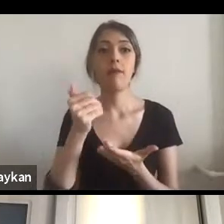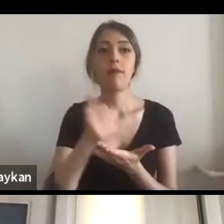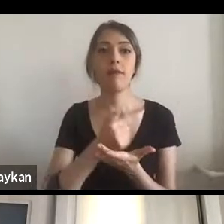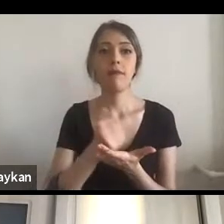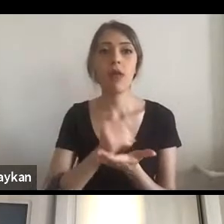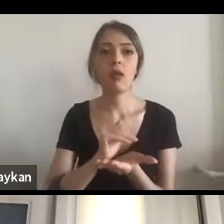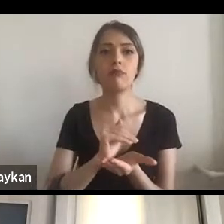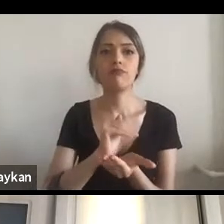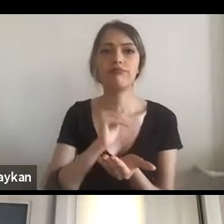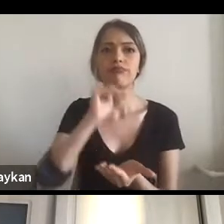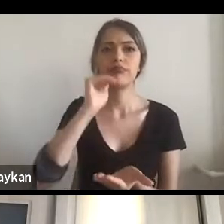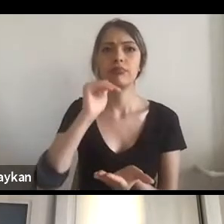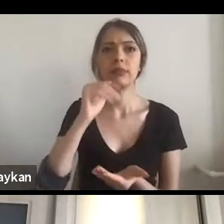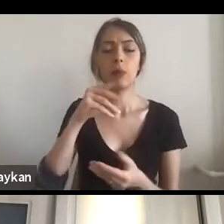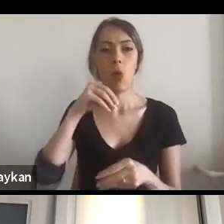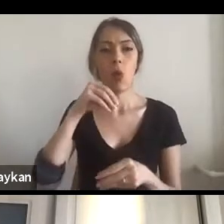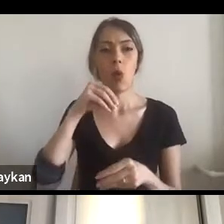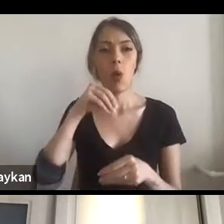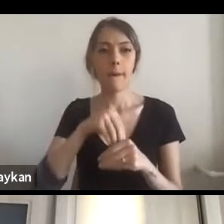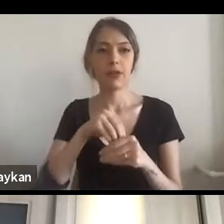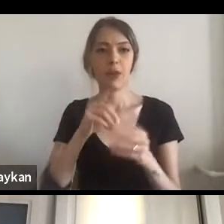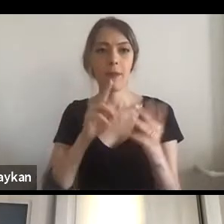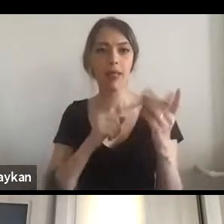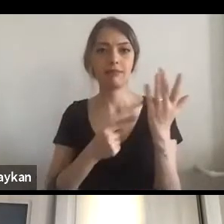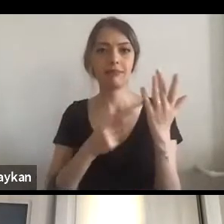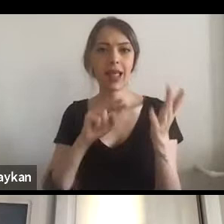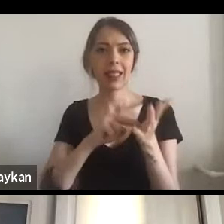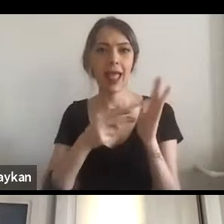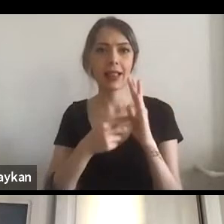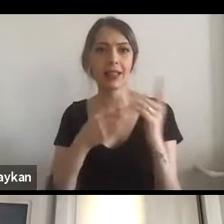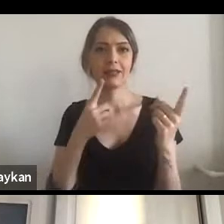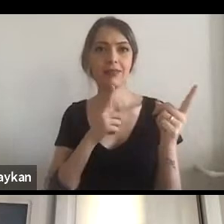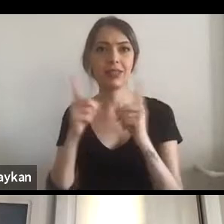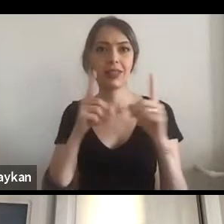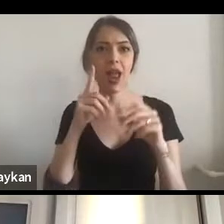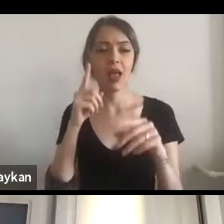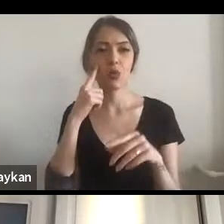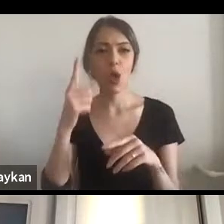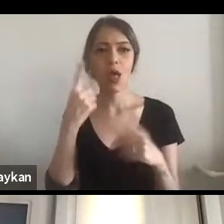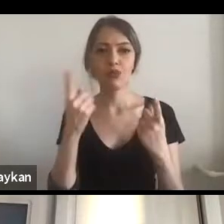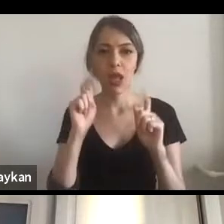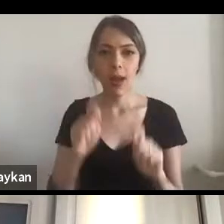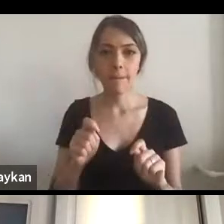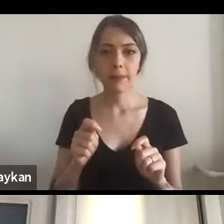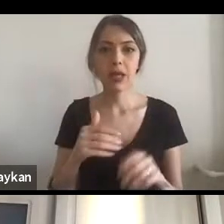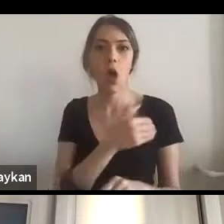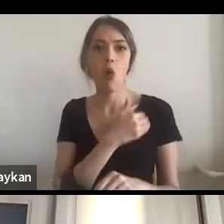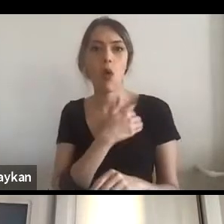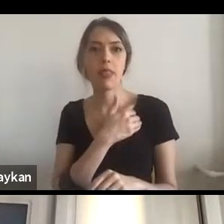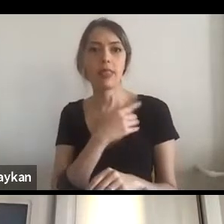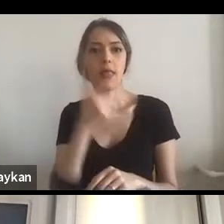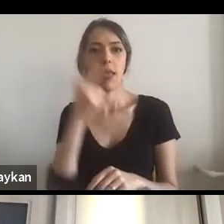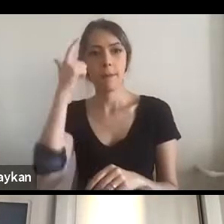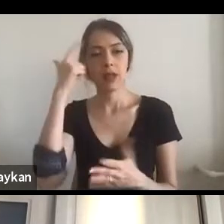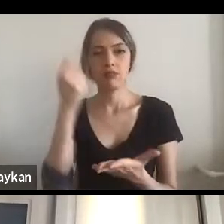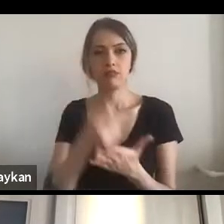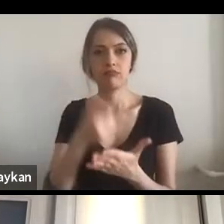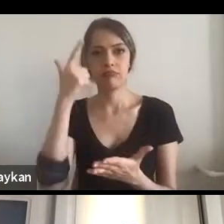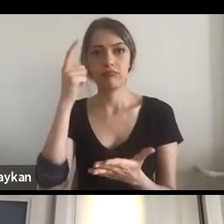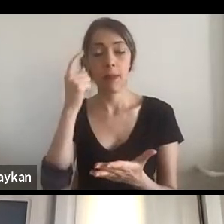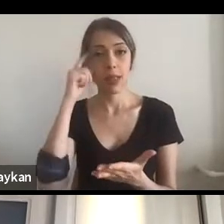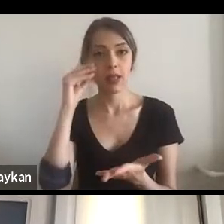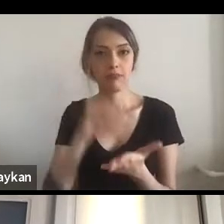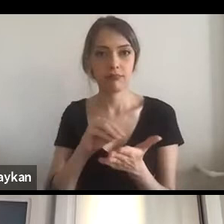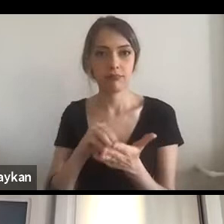avukatların doğrudan veri girmesini sağlayacak bir altyapı da kurduk. Ama ne yazık ki o şöyle çalışmadı. Kimse alıp oraya bir şeye